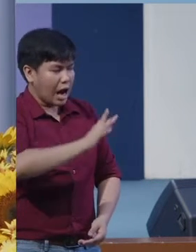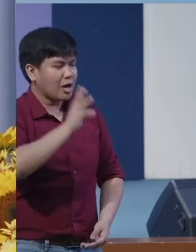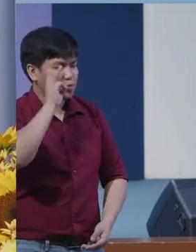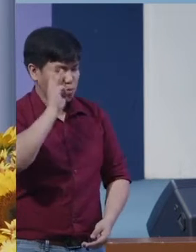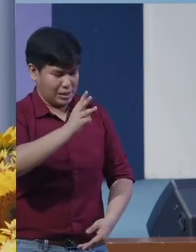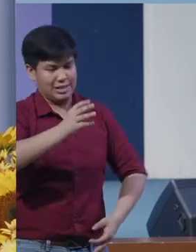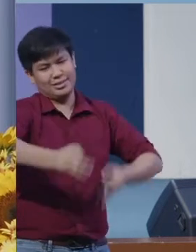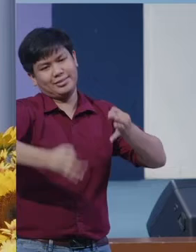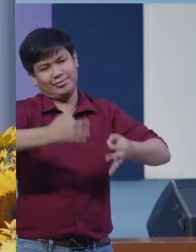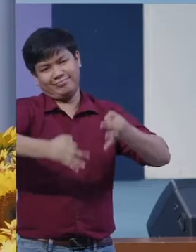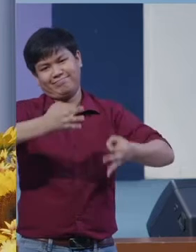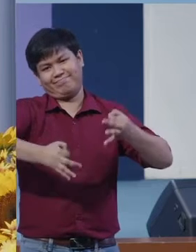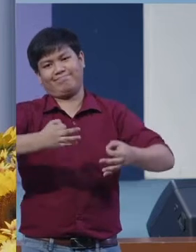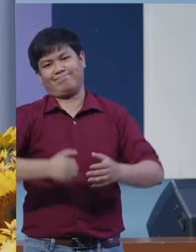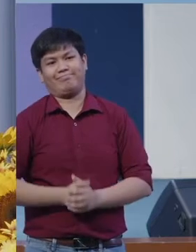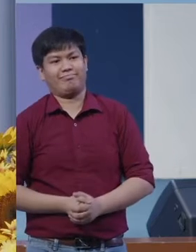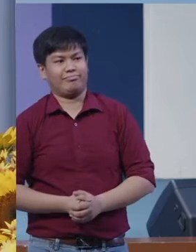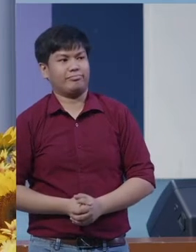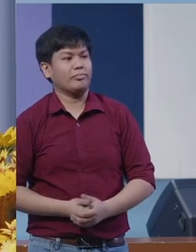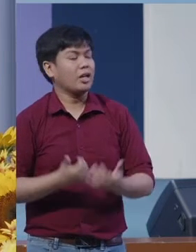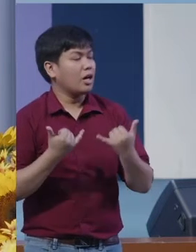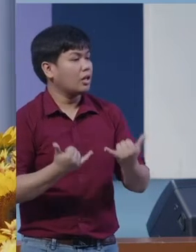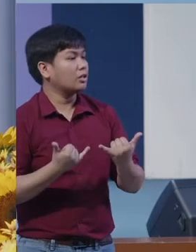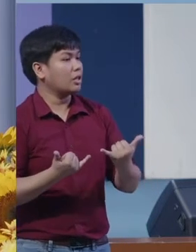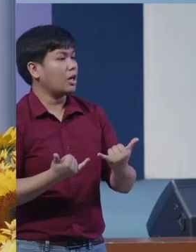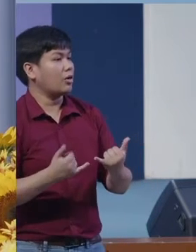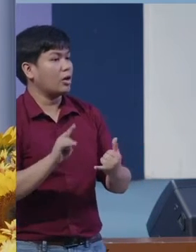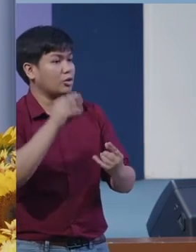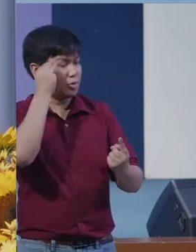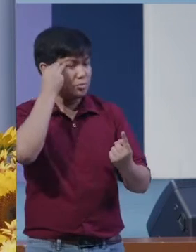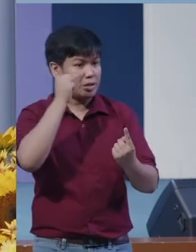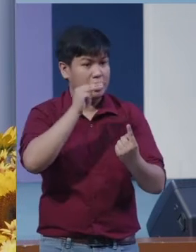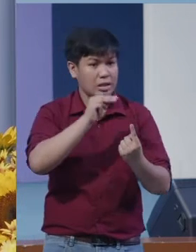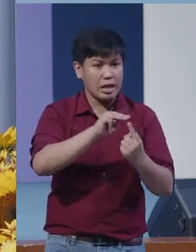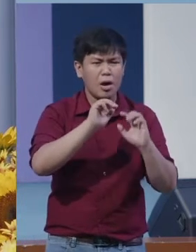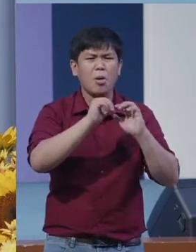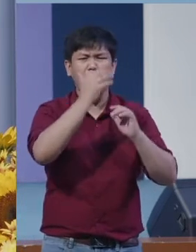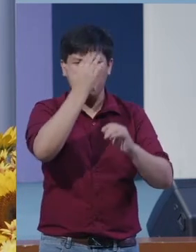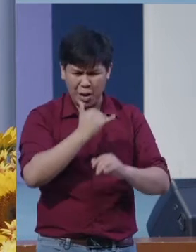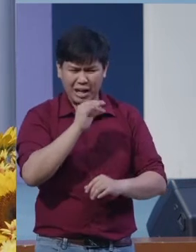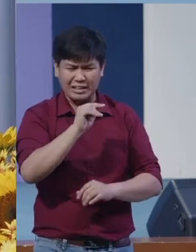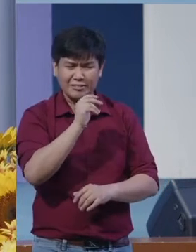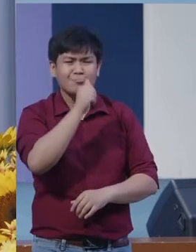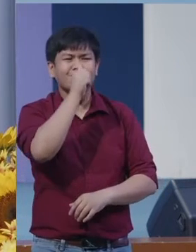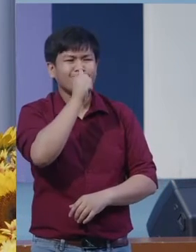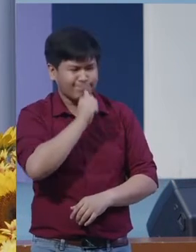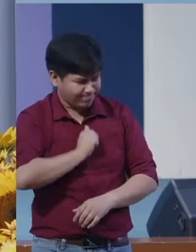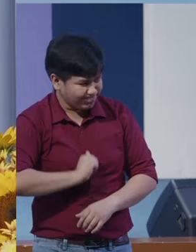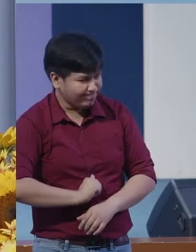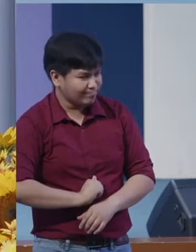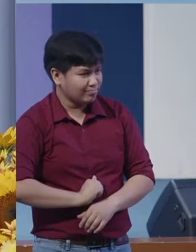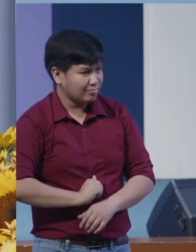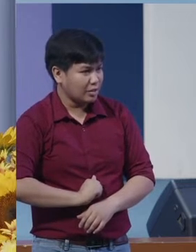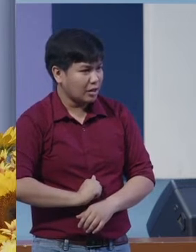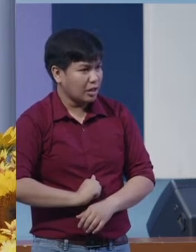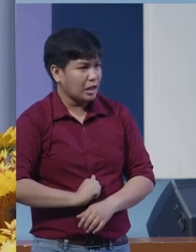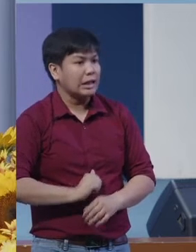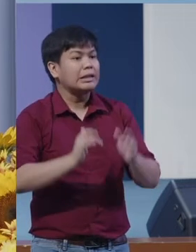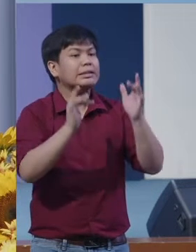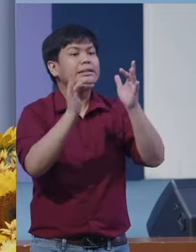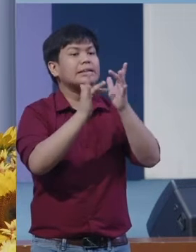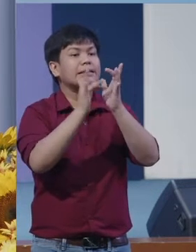So, ano naman ang motibasyon para sa pagpapasensya nila? Ang motibasyon ay ang pagbabalik